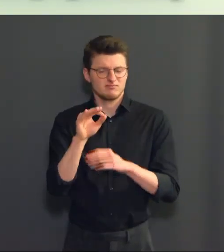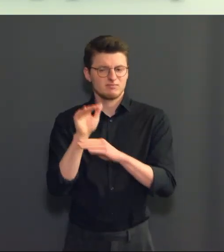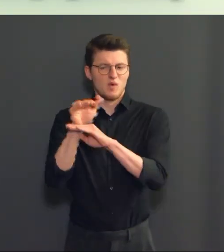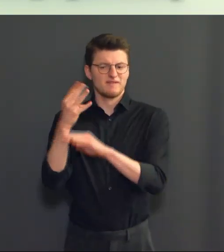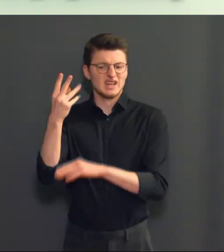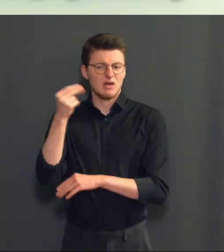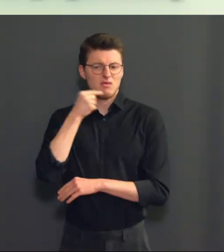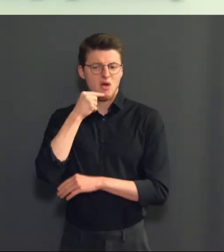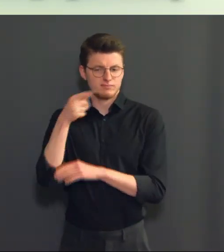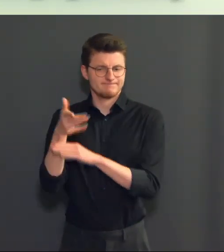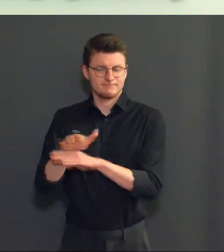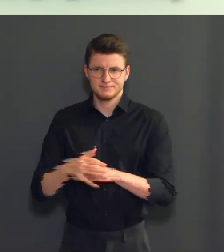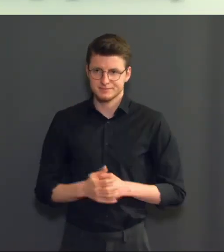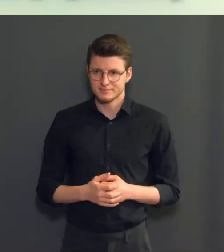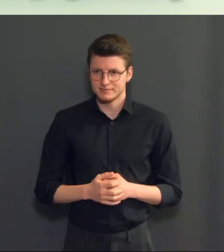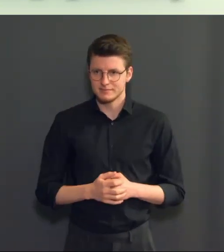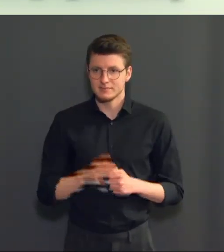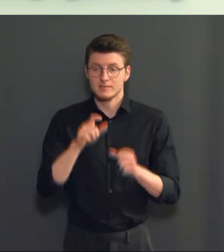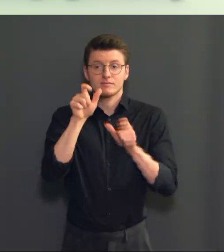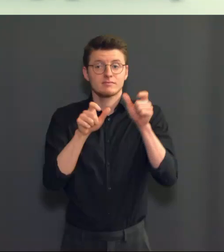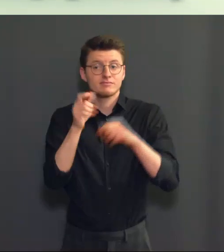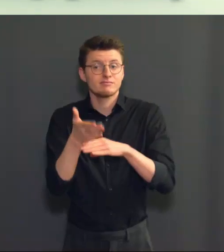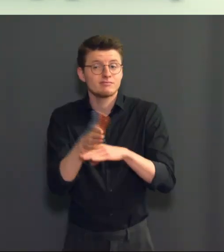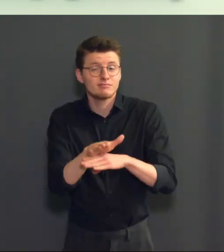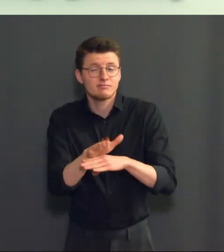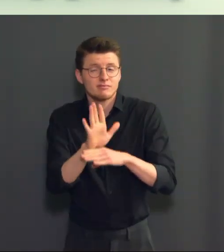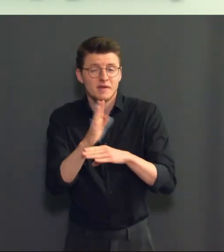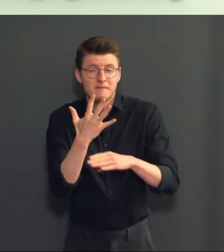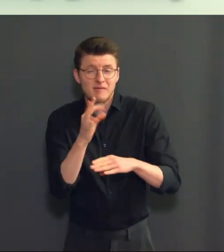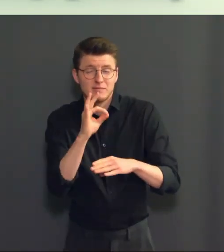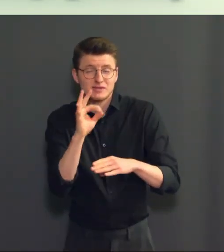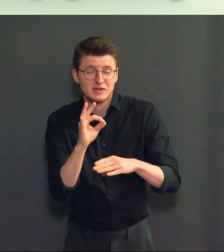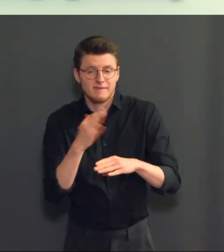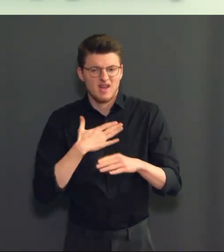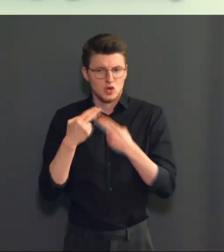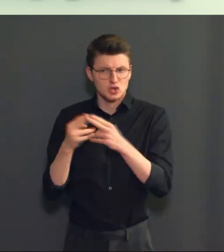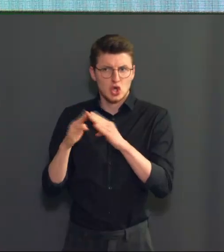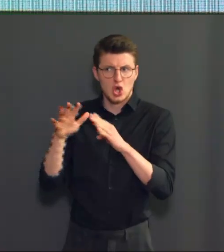Slechts 5% van de overlijdens betreft personen die in een rusthuis verblijven.